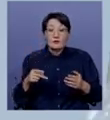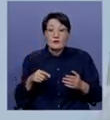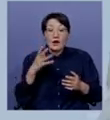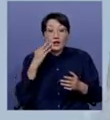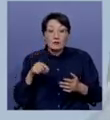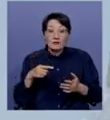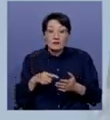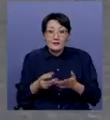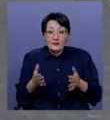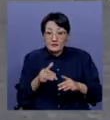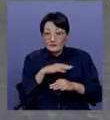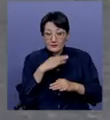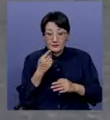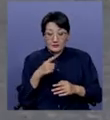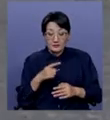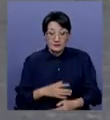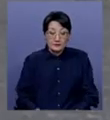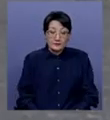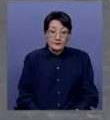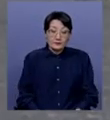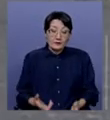қимай келдік дейді. Әрине, басында